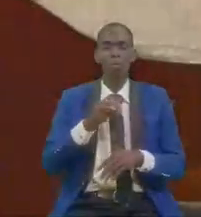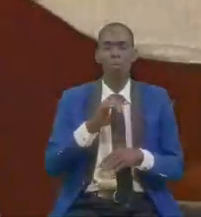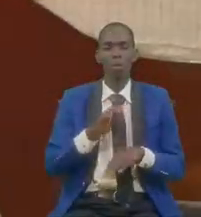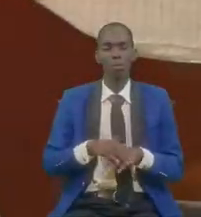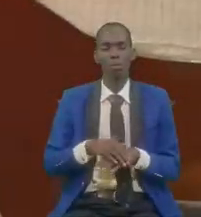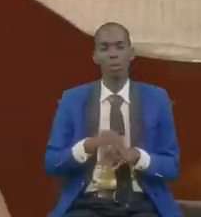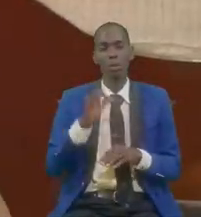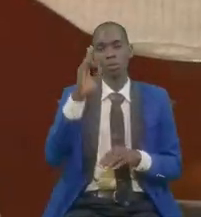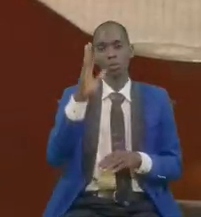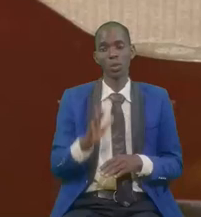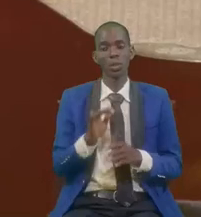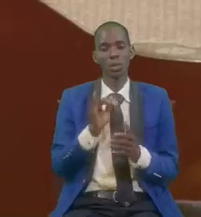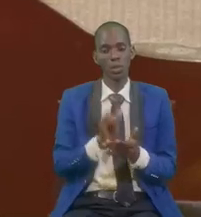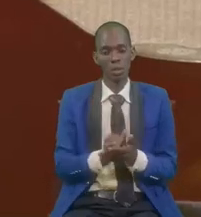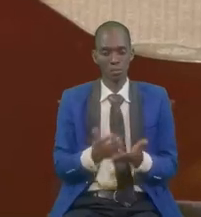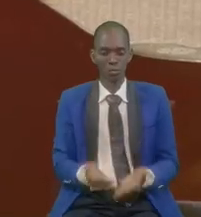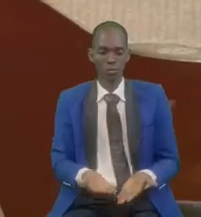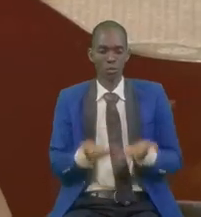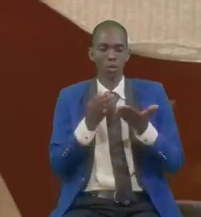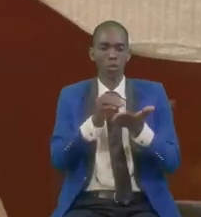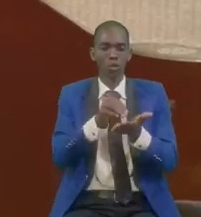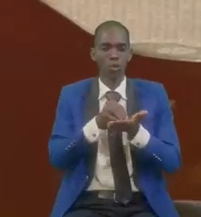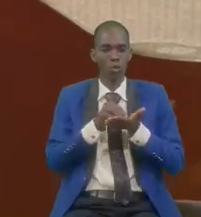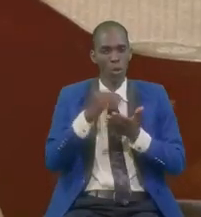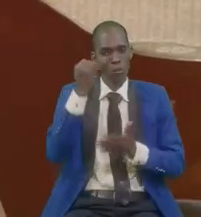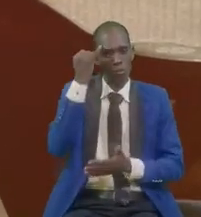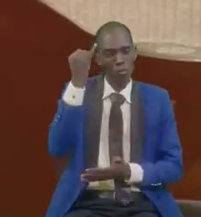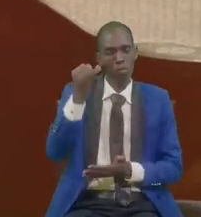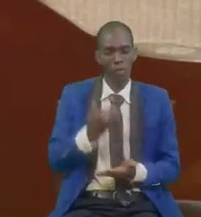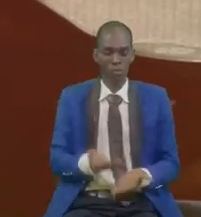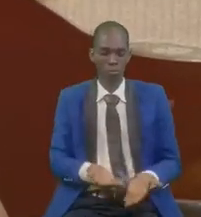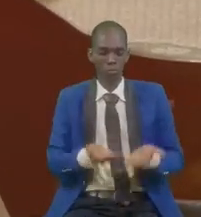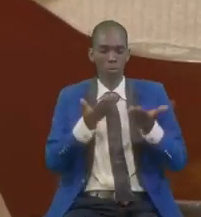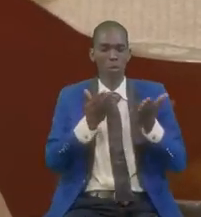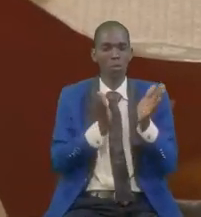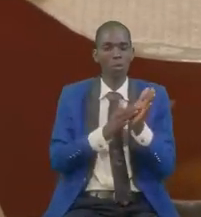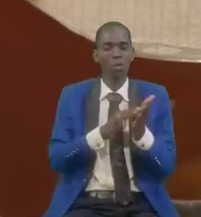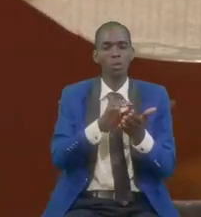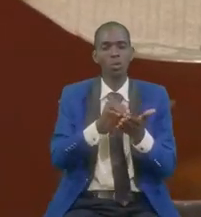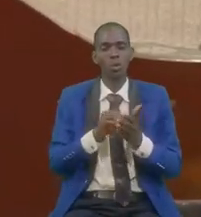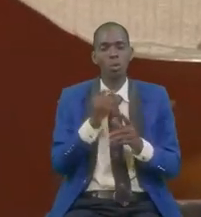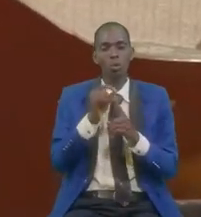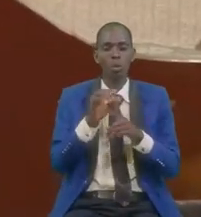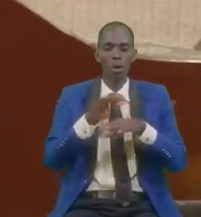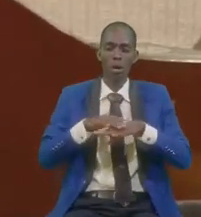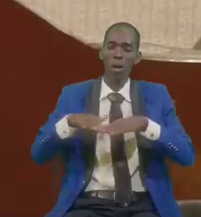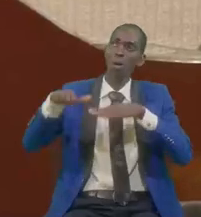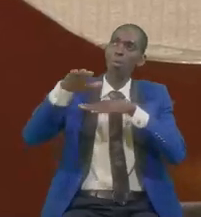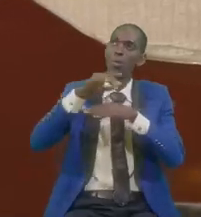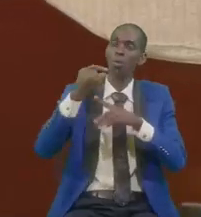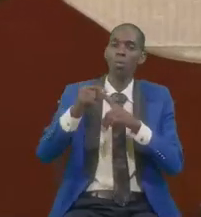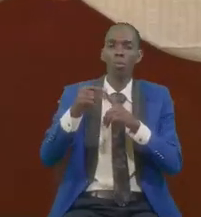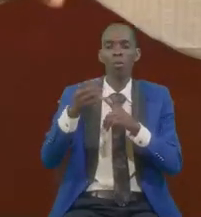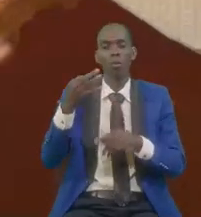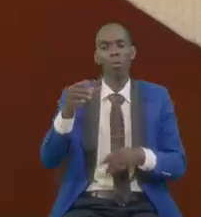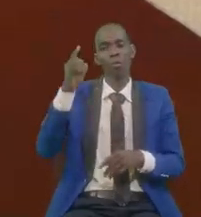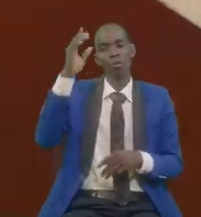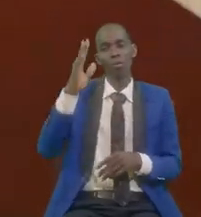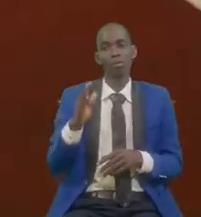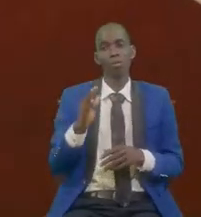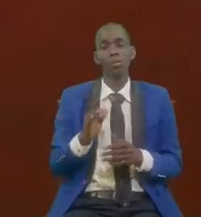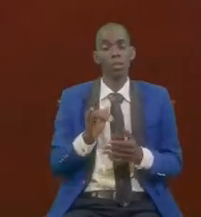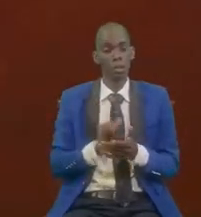prédicateur s'élever, élever, exalter sa propre idée, ses paroles plus que la parole de Dieu. Les miracles